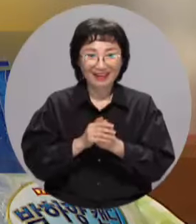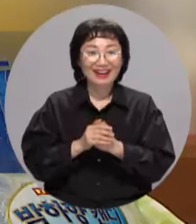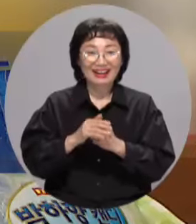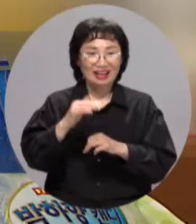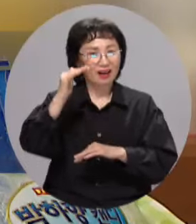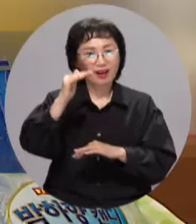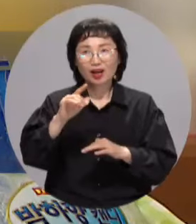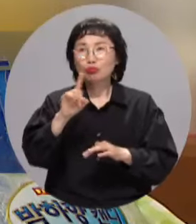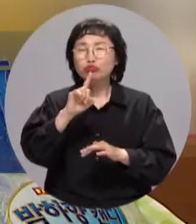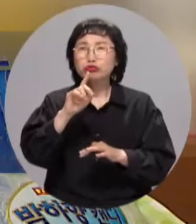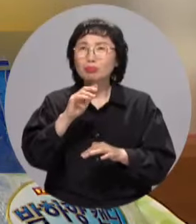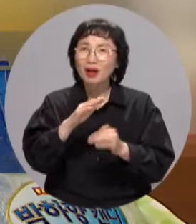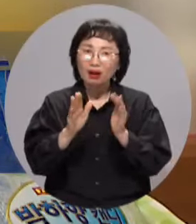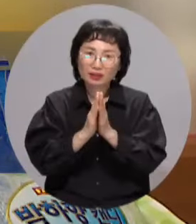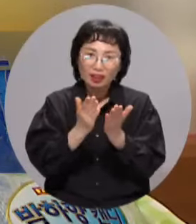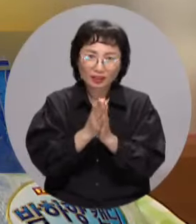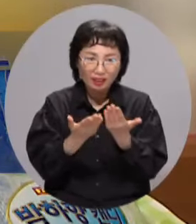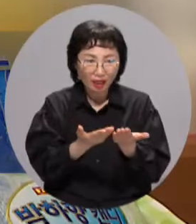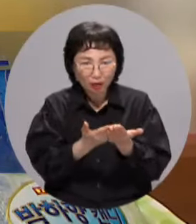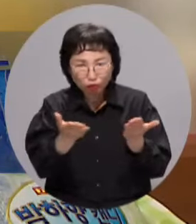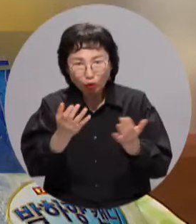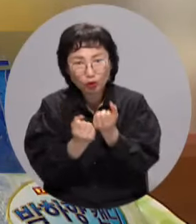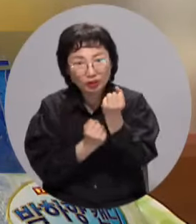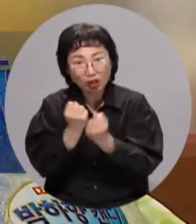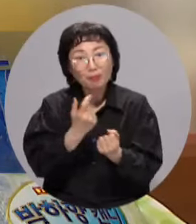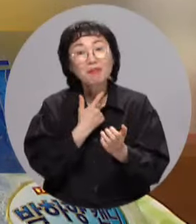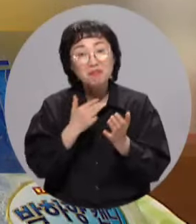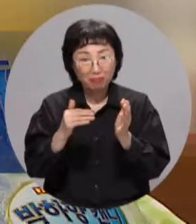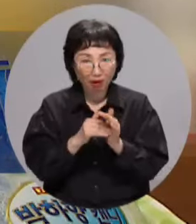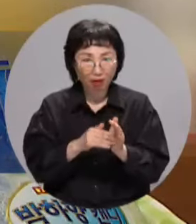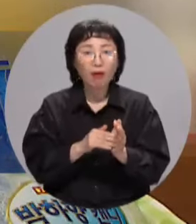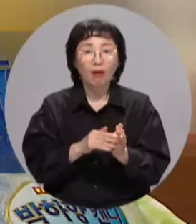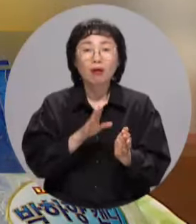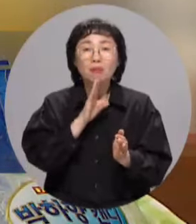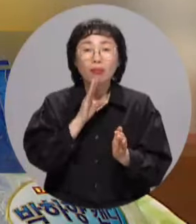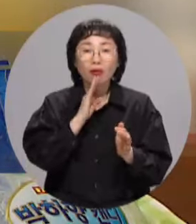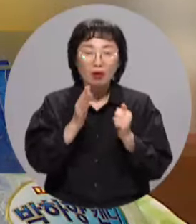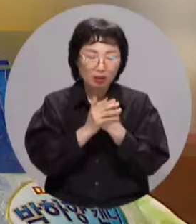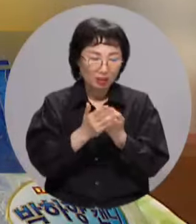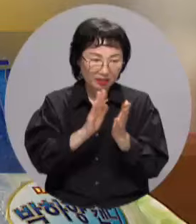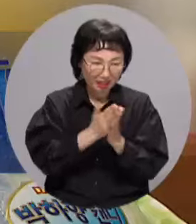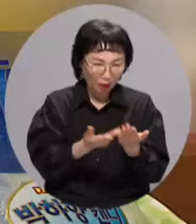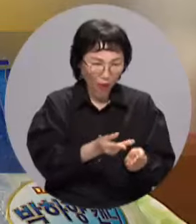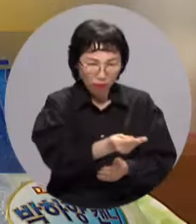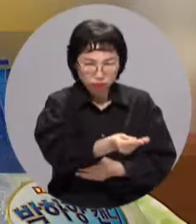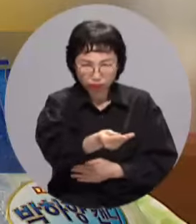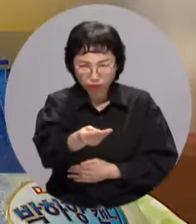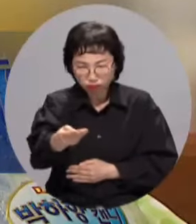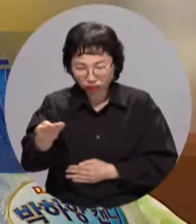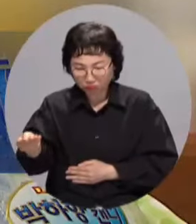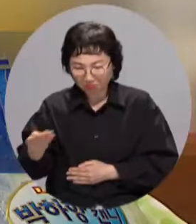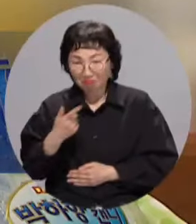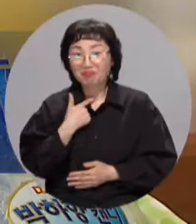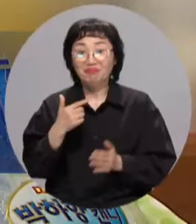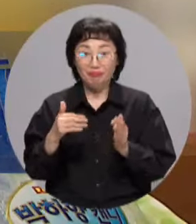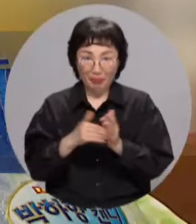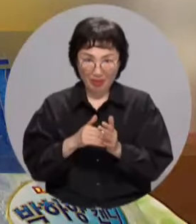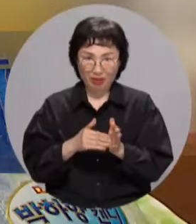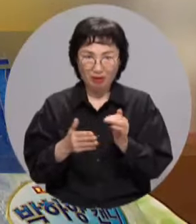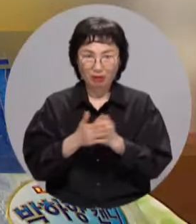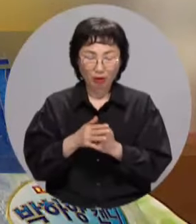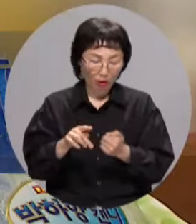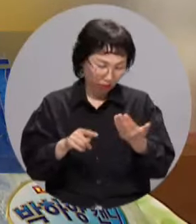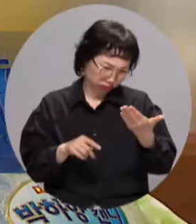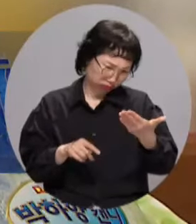몰라요. 뭐 책자 같은 거 들고 와서 설명을 해주던가요? 예, 책도 다 돌리더만. 근데 문